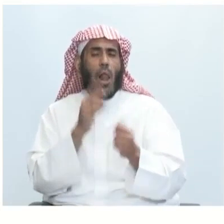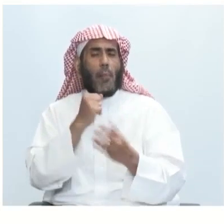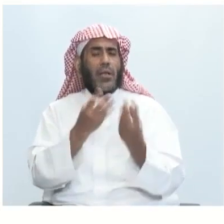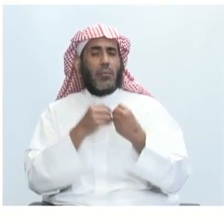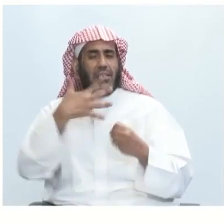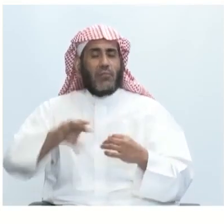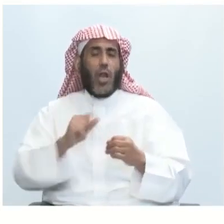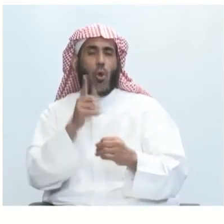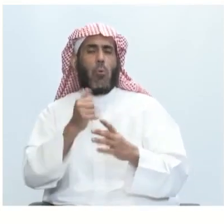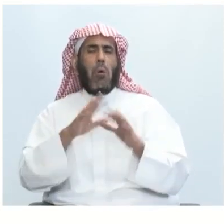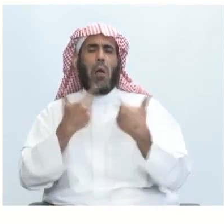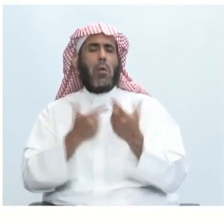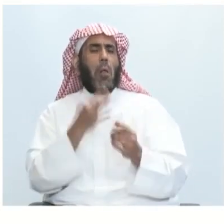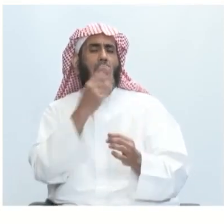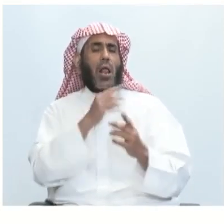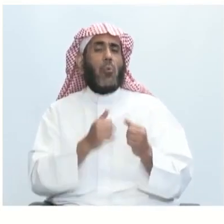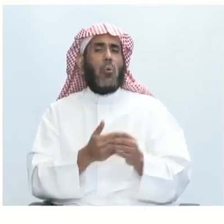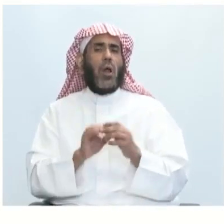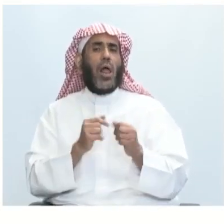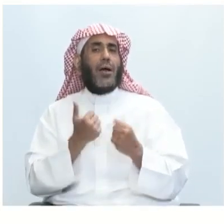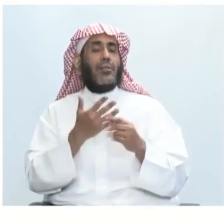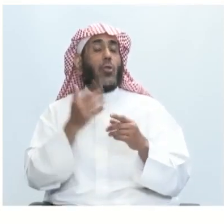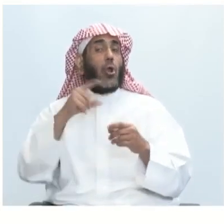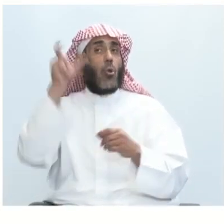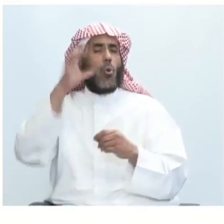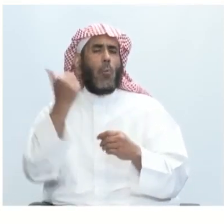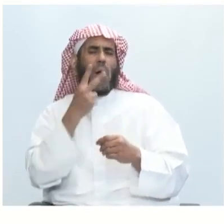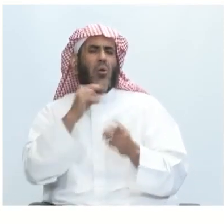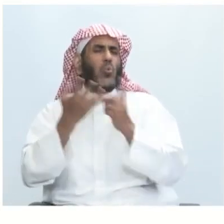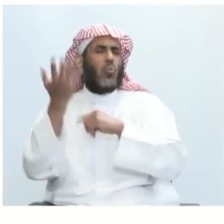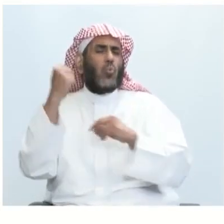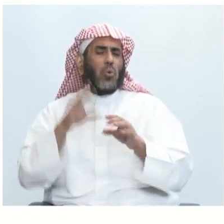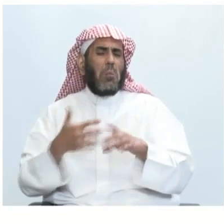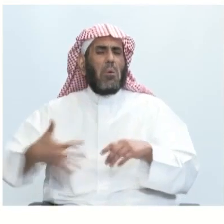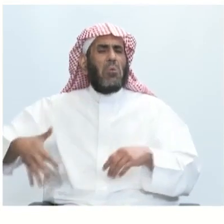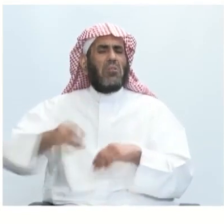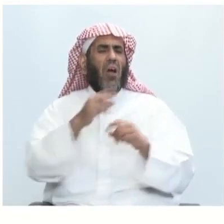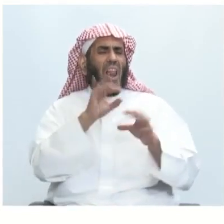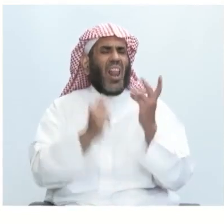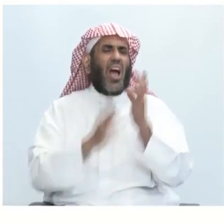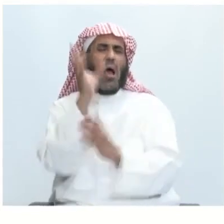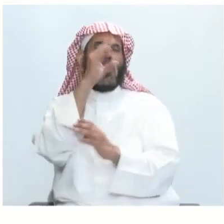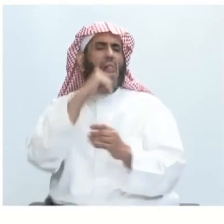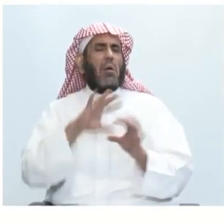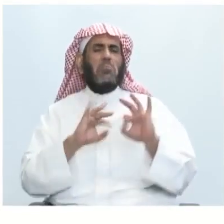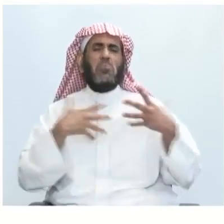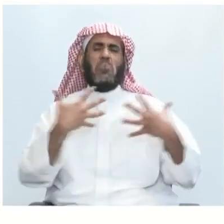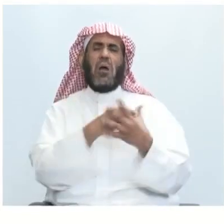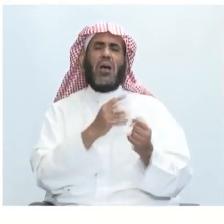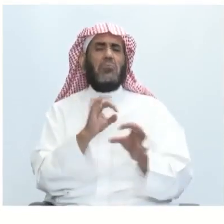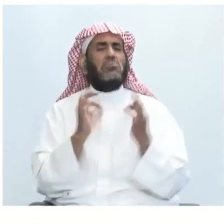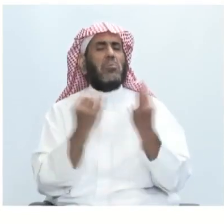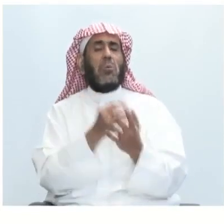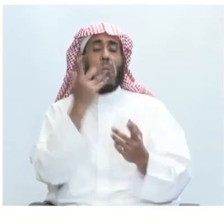اكتسب الطفل اللغه ولما درى ما الكلام ولقد عثر العلماء عبر العصور على نماذج من اطفال الغابه الذين لم يخالطوا مجتمعا